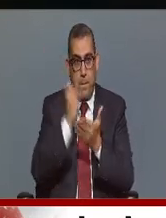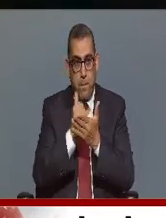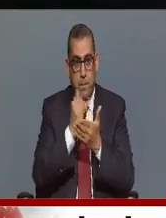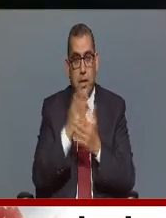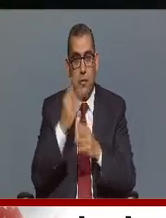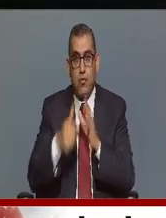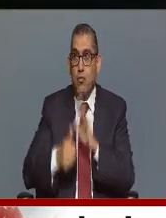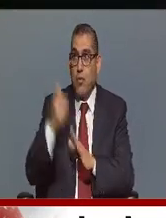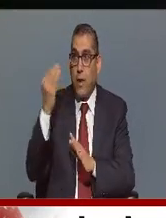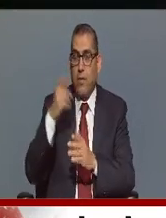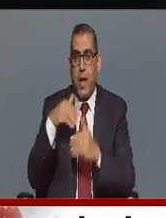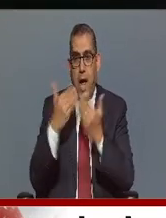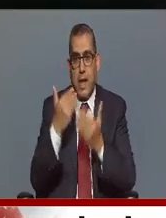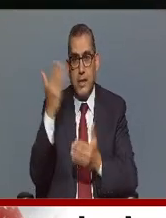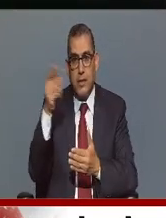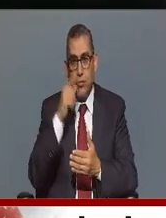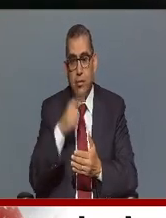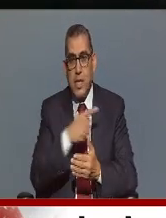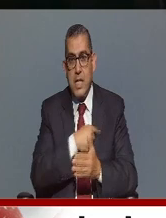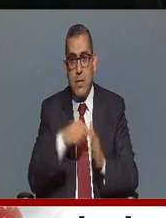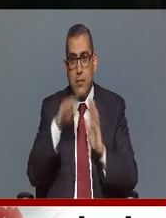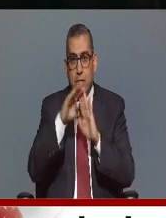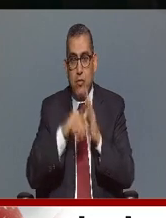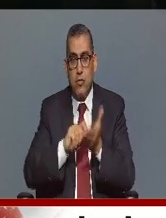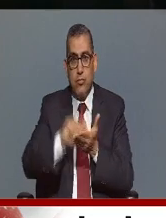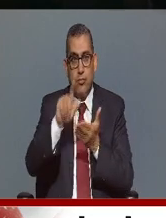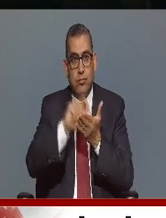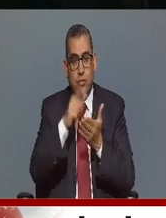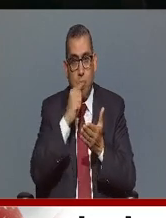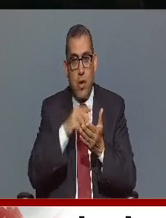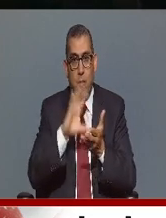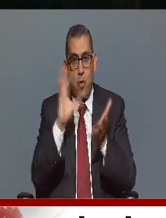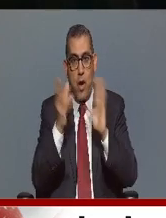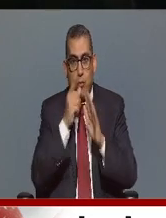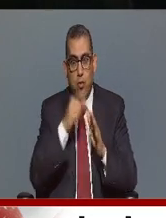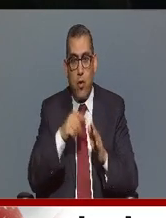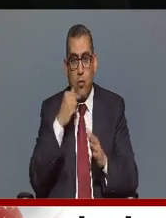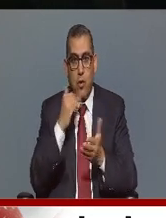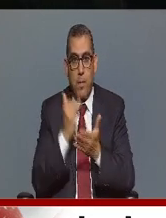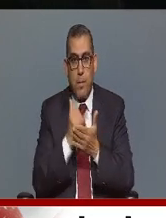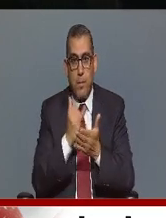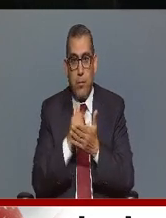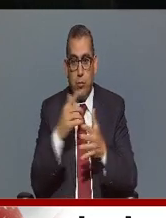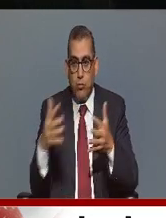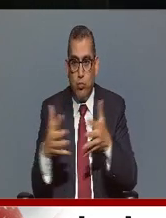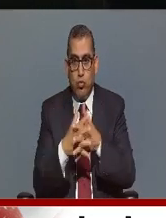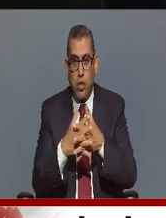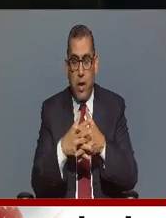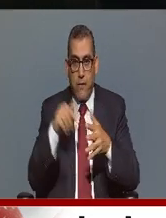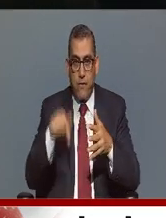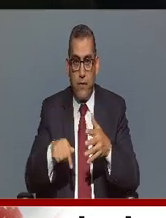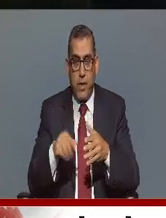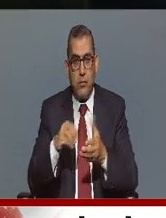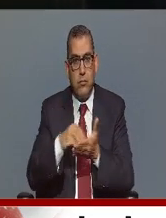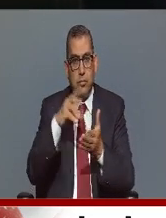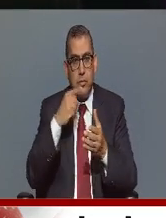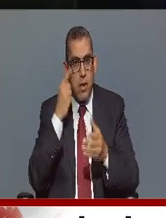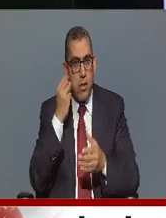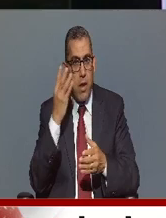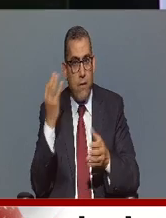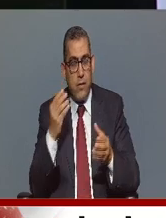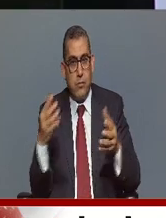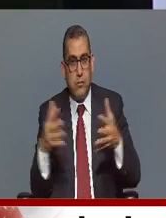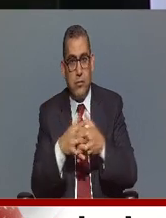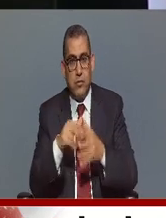ربط الأبناء الجيل الثالث في الخارج بالوطن الأم عن طريق المشاركة في الفعاليات الثقافية. علي الوزيرة،